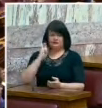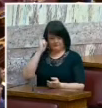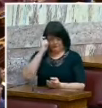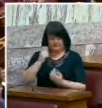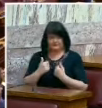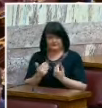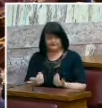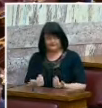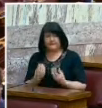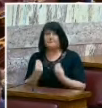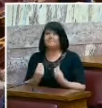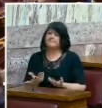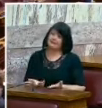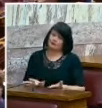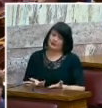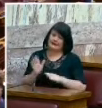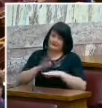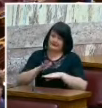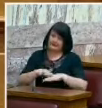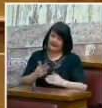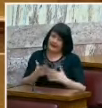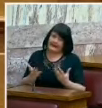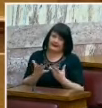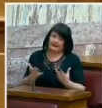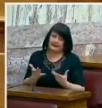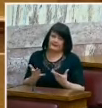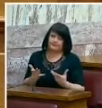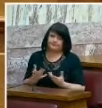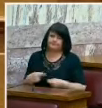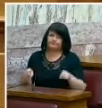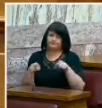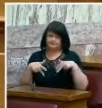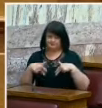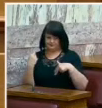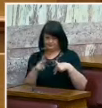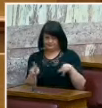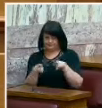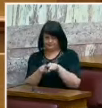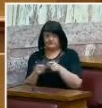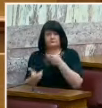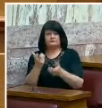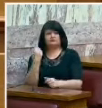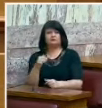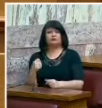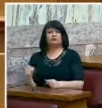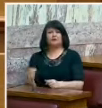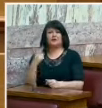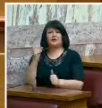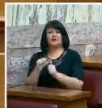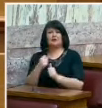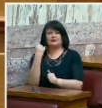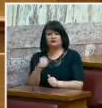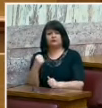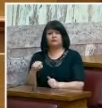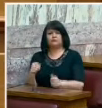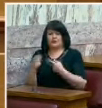Μήπως κάτι δεν πάει καλά τελευταία, κύριε Τσίπρα, στη συγκυβέρνηση? Διότι ο κύριος Καμένος έχει να εμφανιστεί στην Ολομέλεια κανένα δίμηνο. Μονίμως,